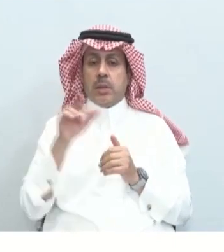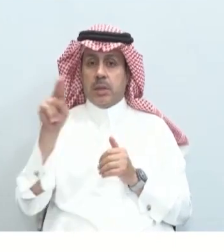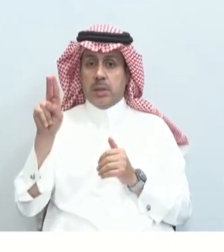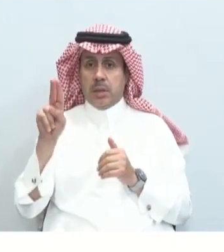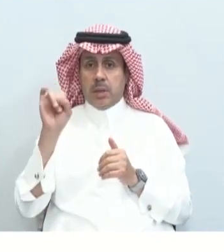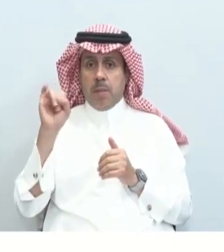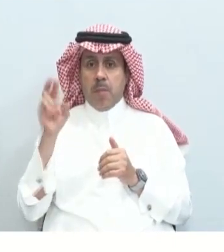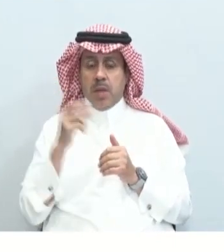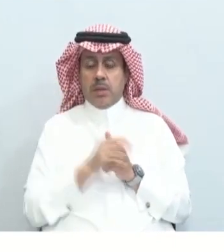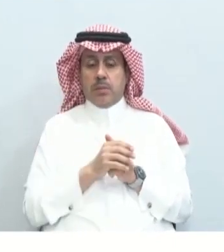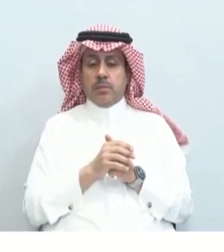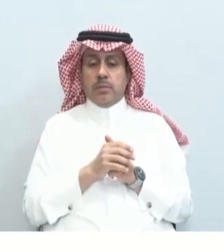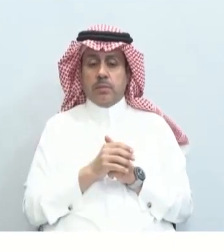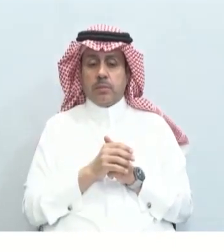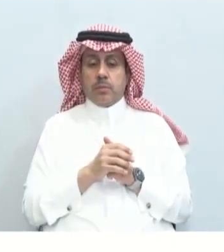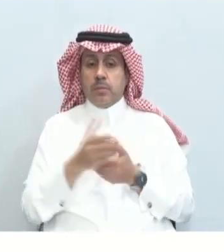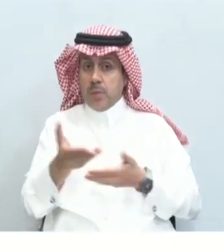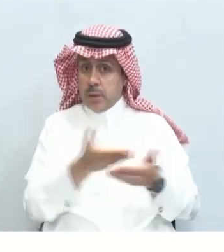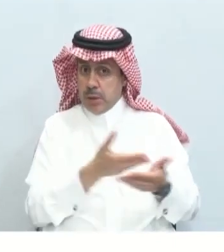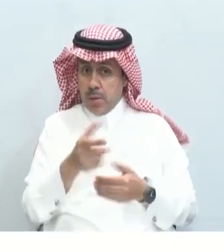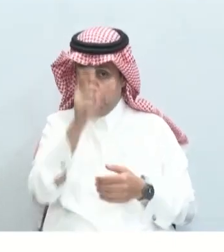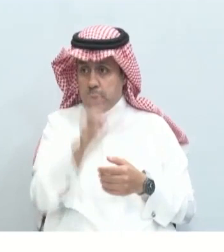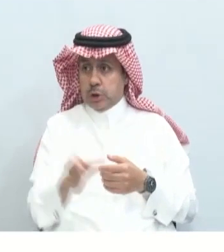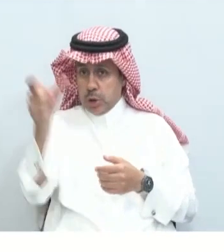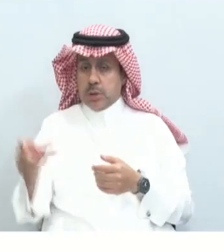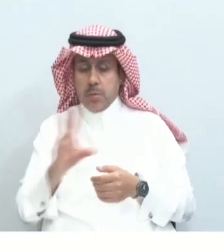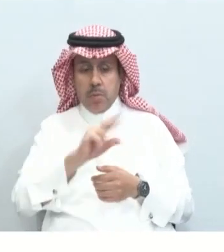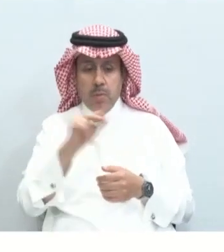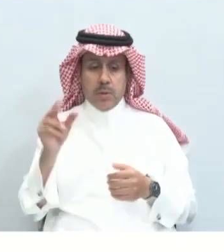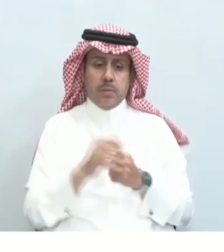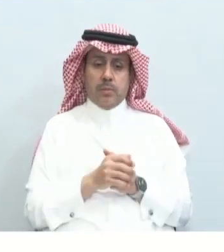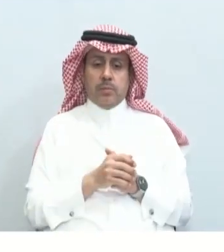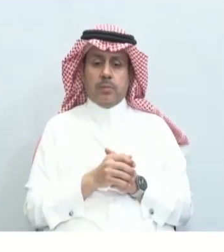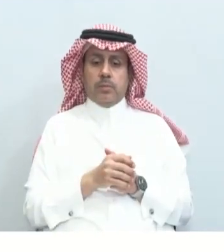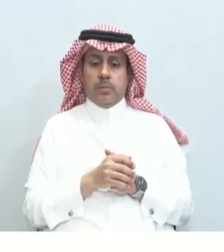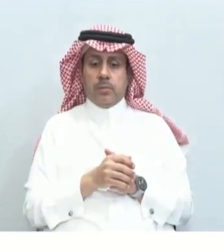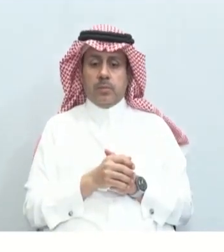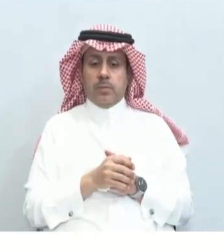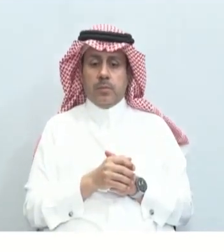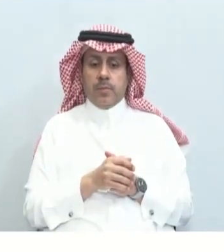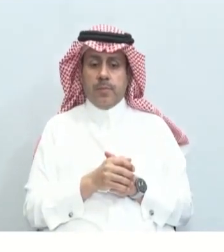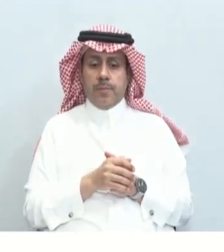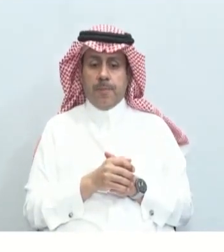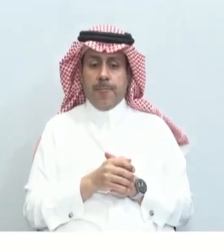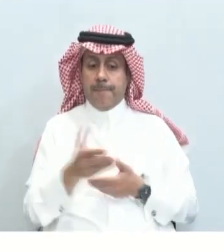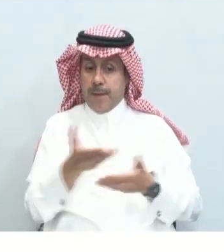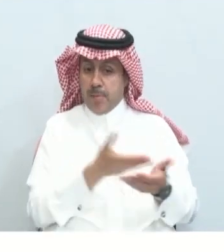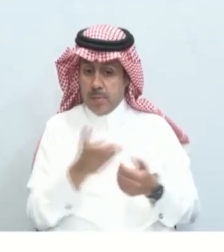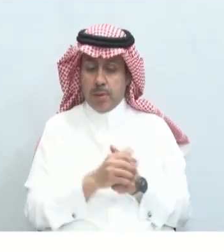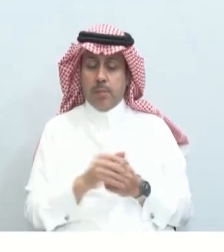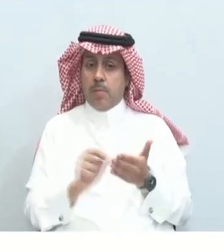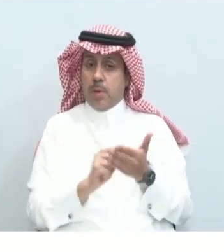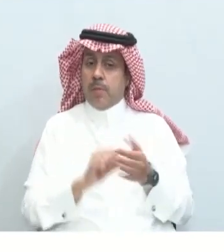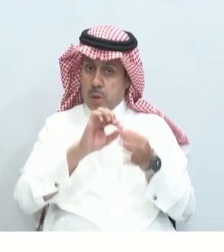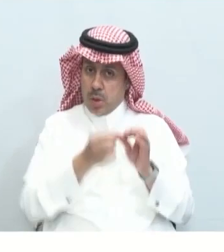الخاص بان التعامل مع الاشخاص على قدم المساواه ولا تمنحهم اي ميزات في مواجهه بعضهم بل تتعامل معهم في ضوء ما يبرمونه من